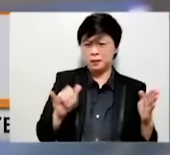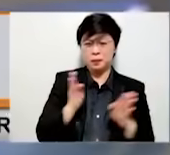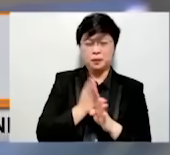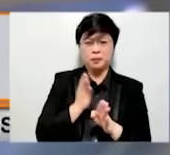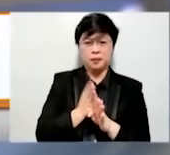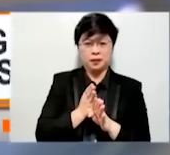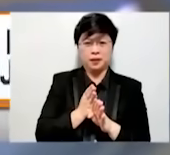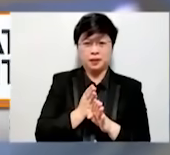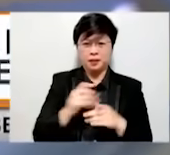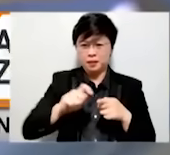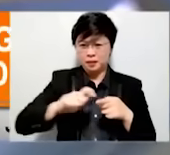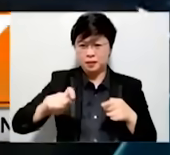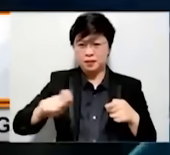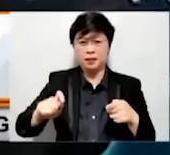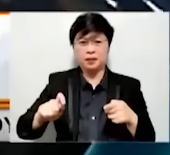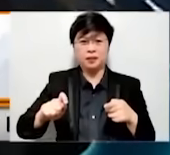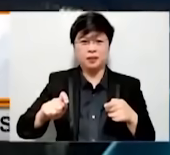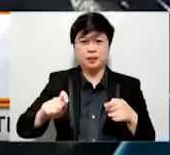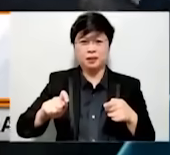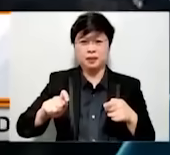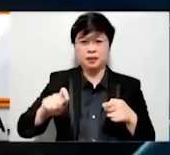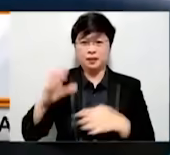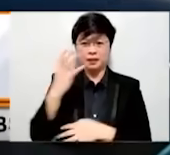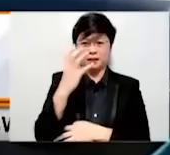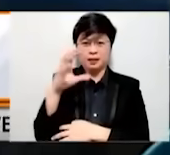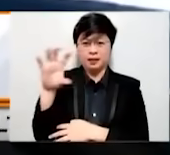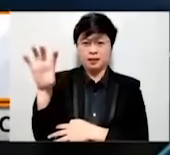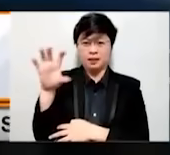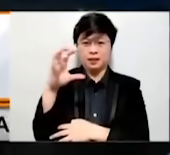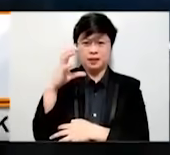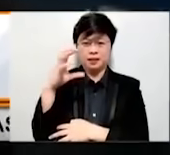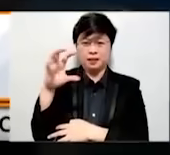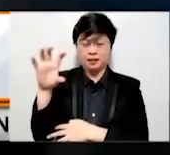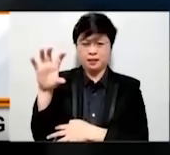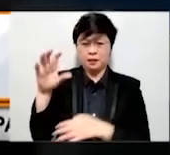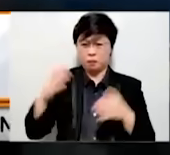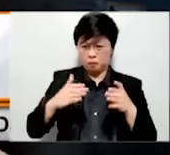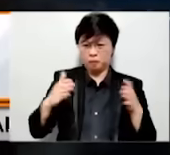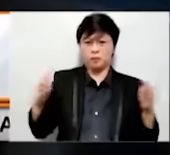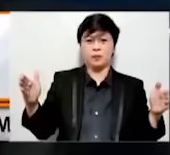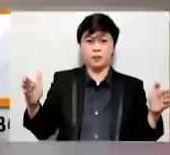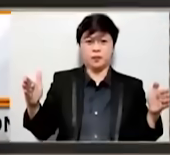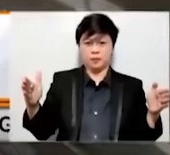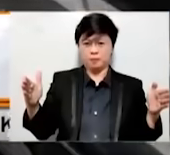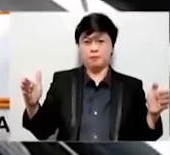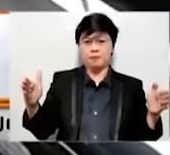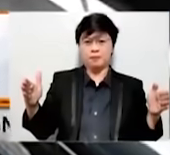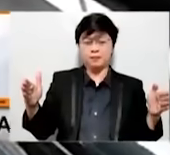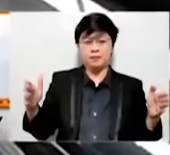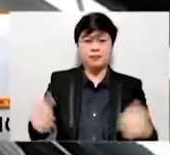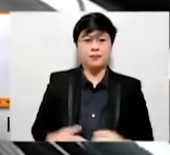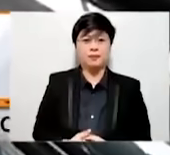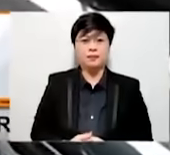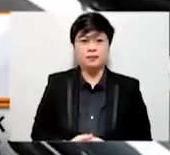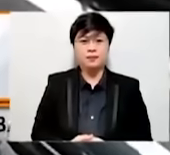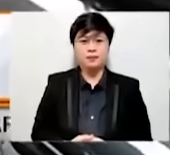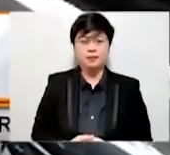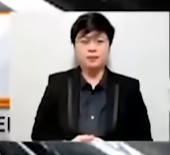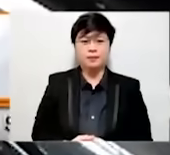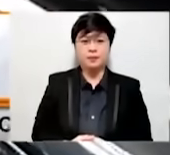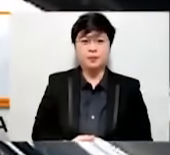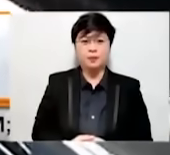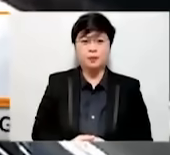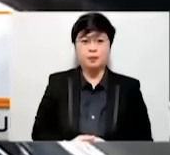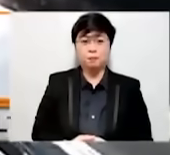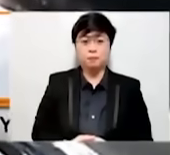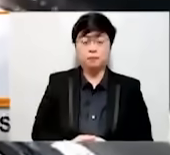electric pan pa. Tsaka malaki, maluang. Pati yung space niya rito. May ilang pasaherong